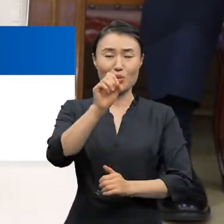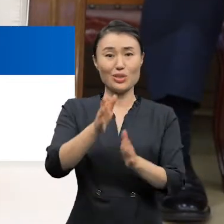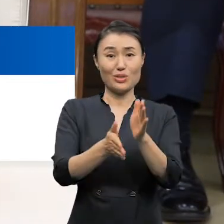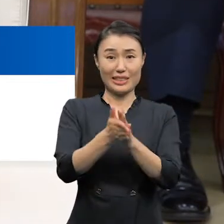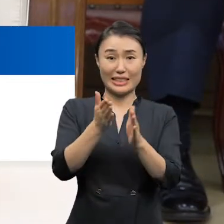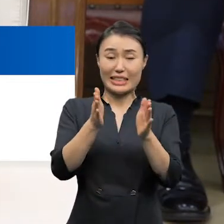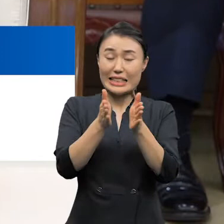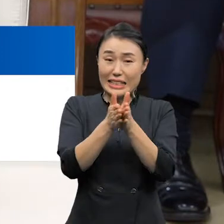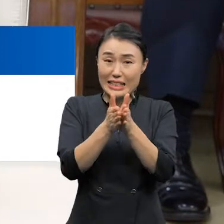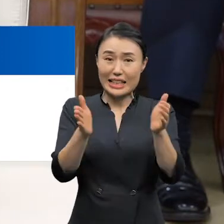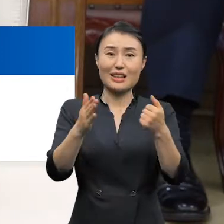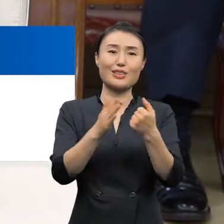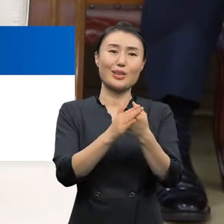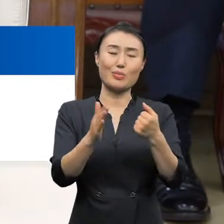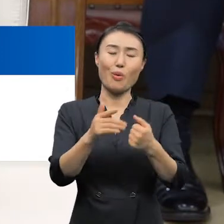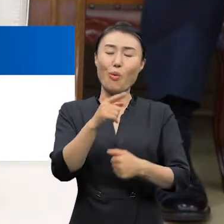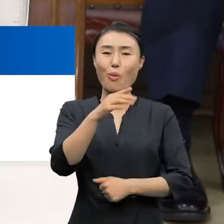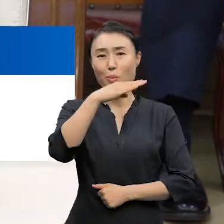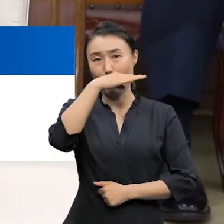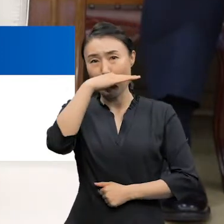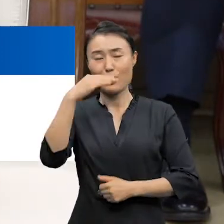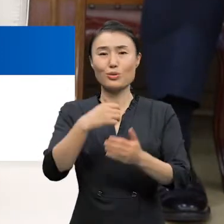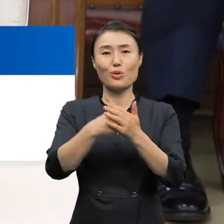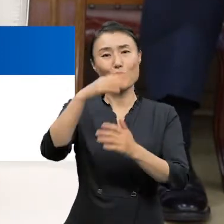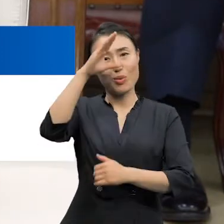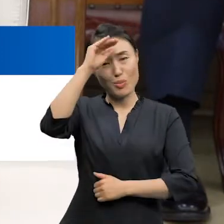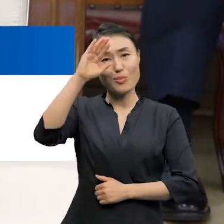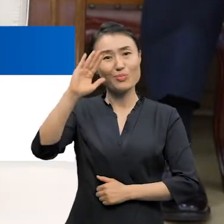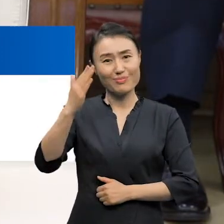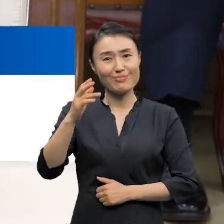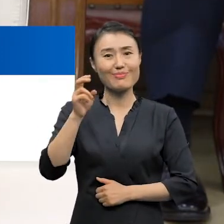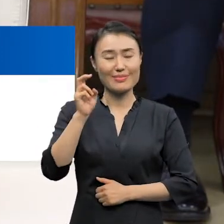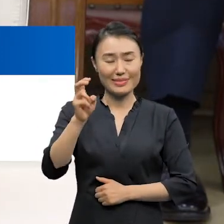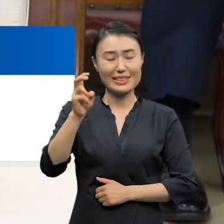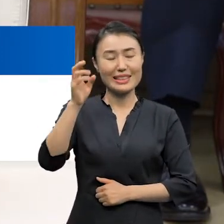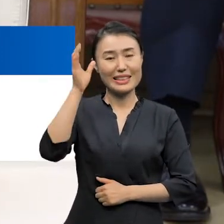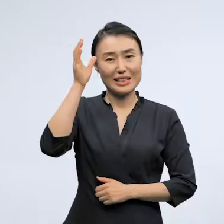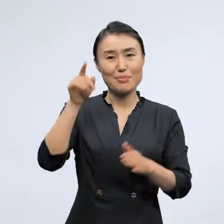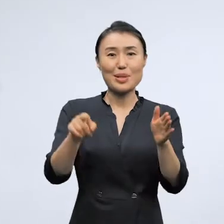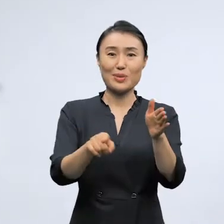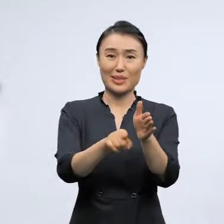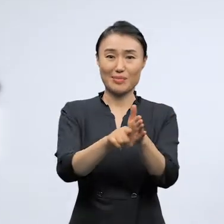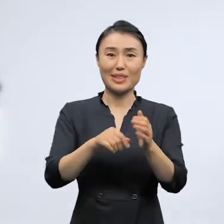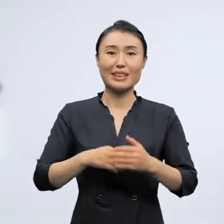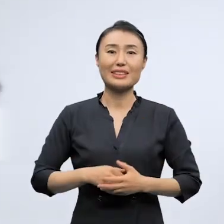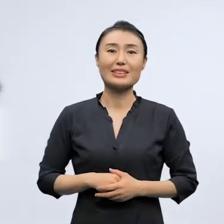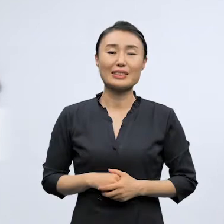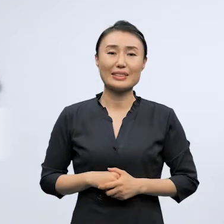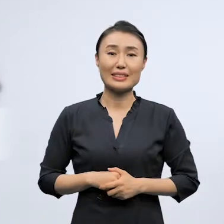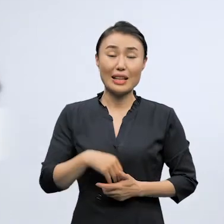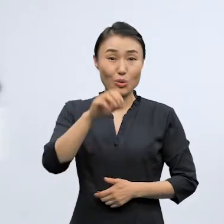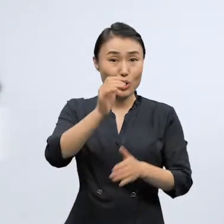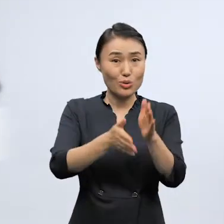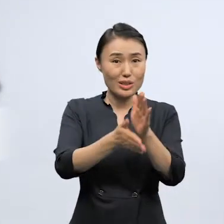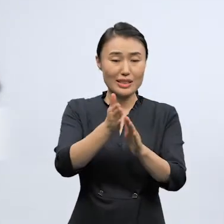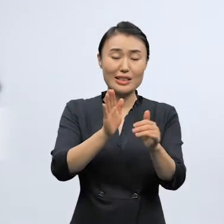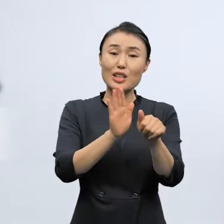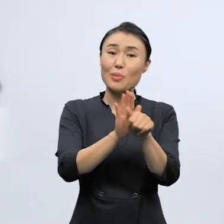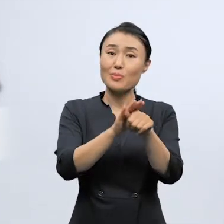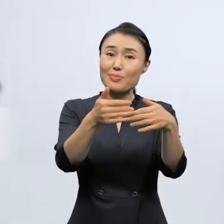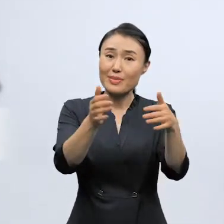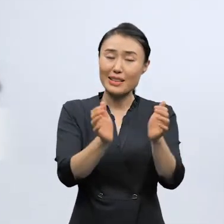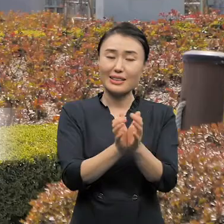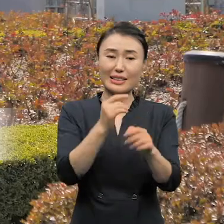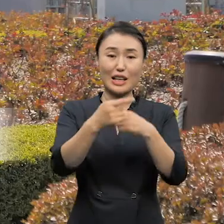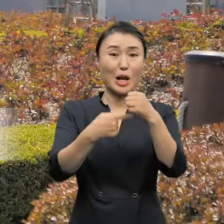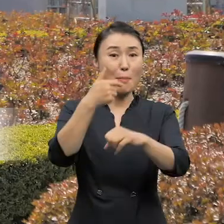시작했다는 건 굉장히 바람직하고 모범적인 그런 사례가 될 것으로 믿고 있습니다. 광주시는 협력단을